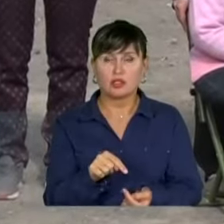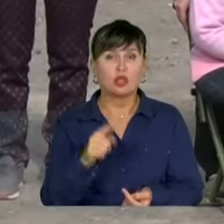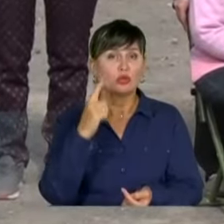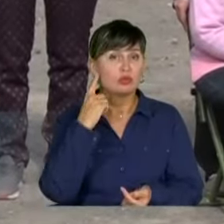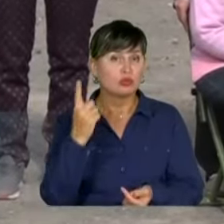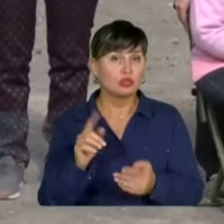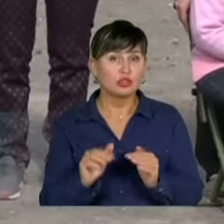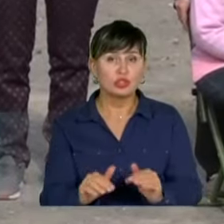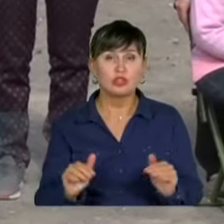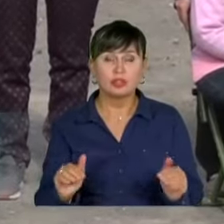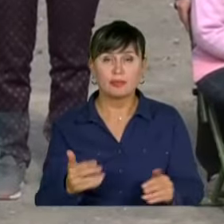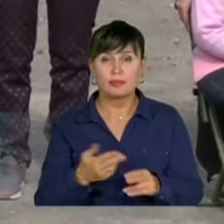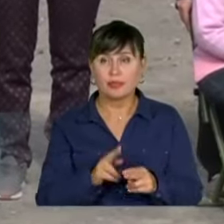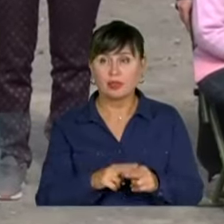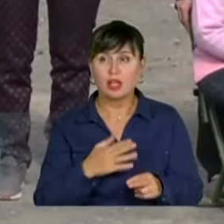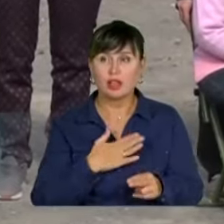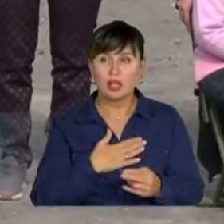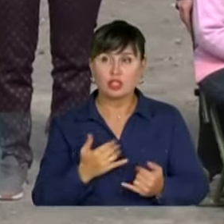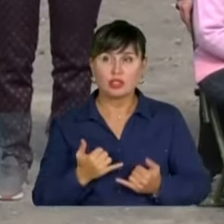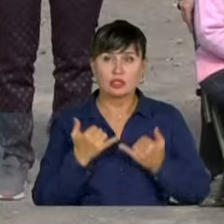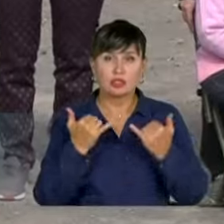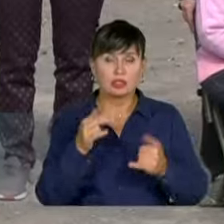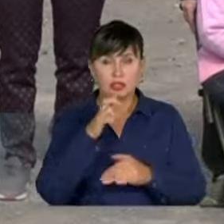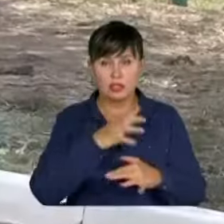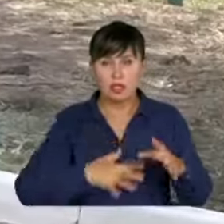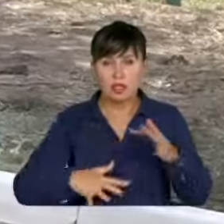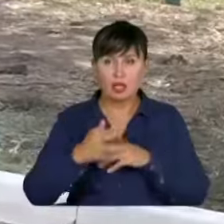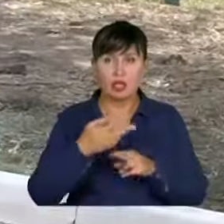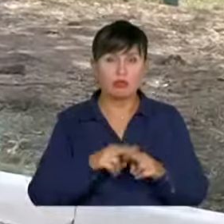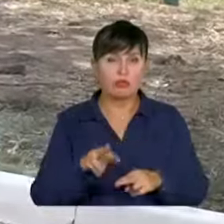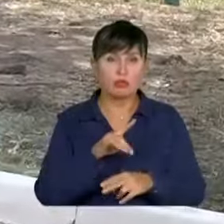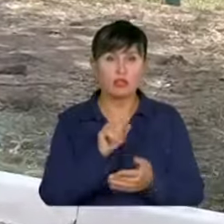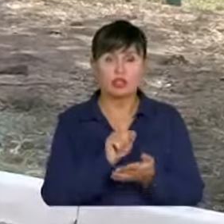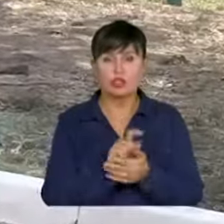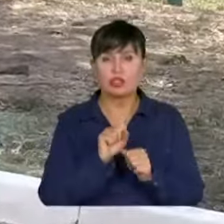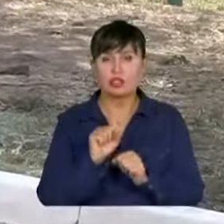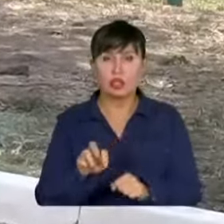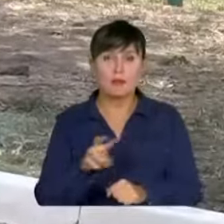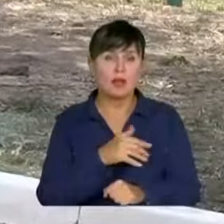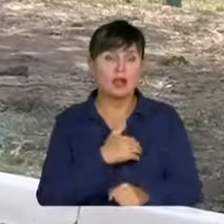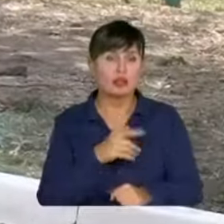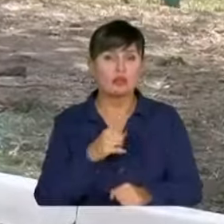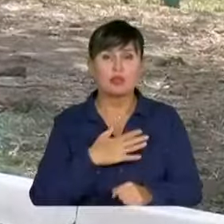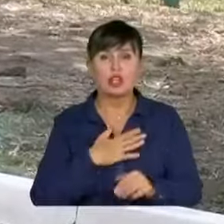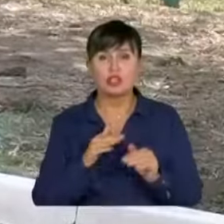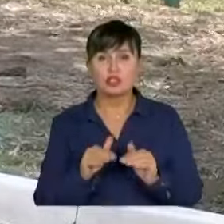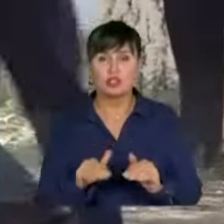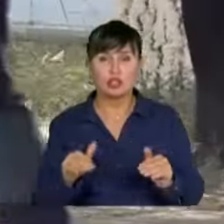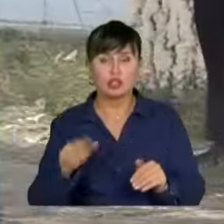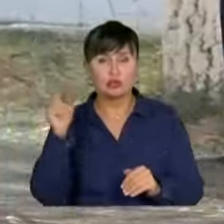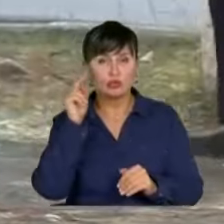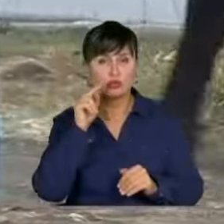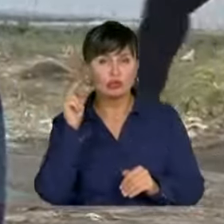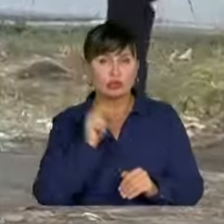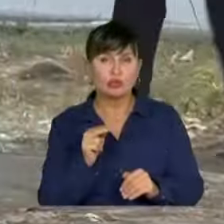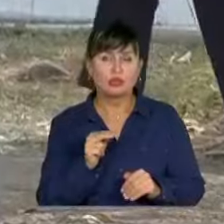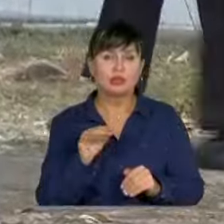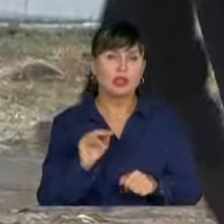услышали детей. Это же наше достояние нашей страны, которое мы должны защищать. Мы хотим, чтобы наши дети учились уже в